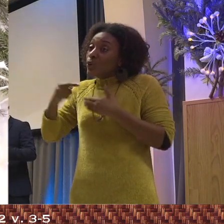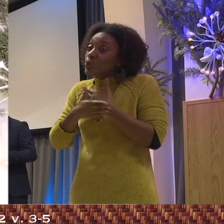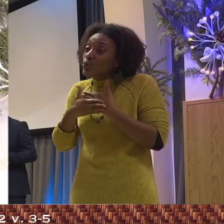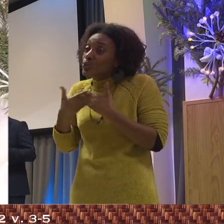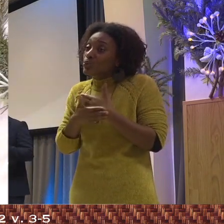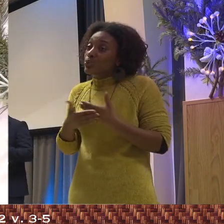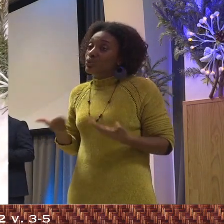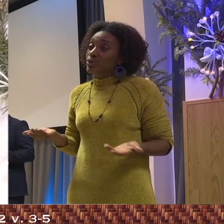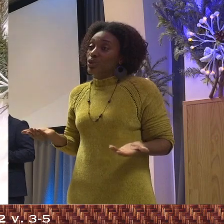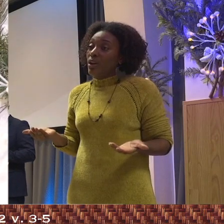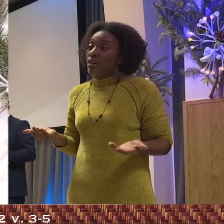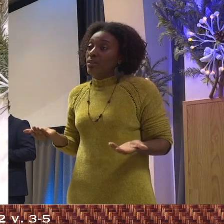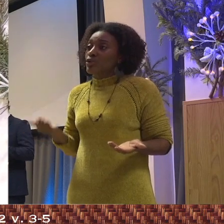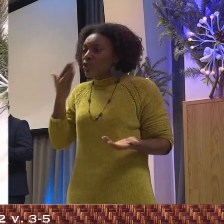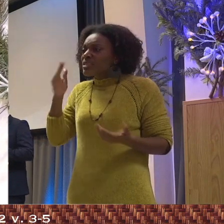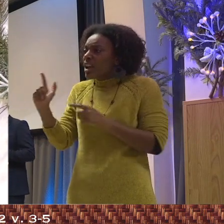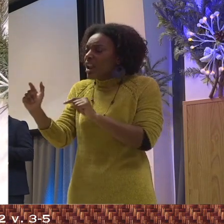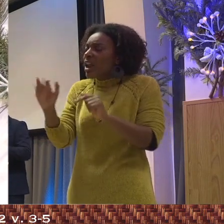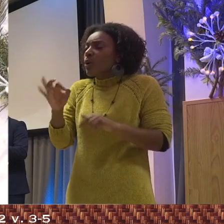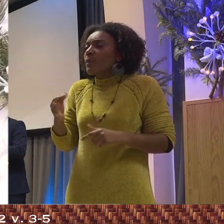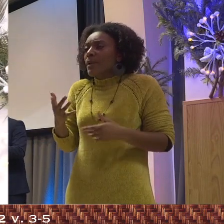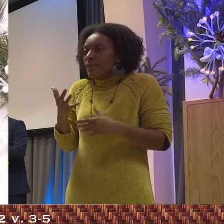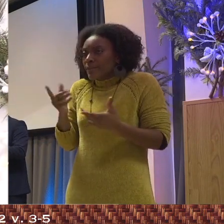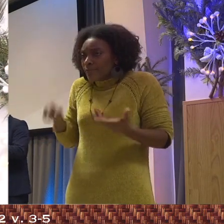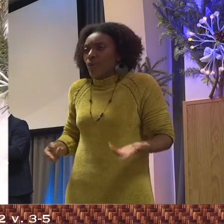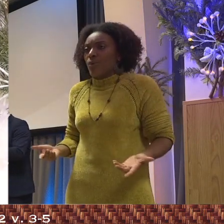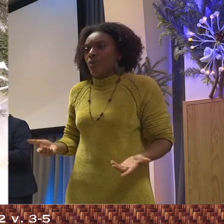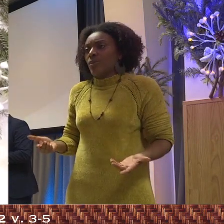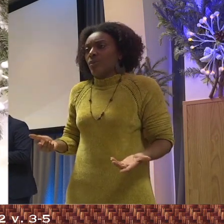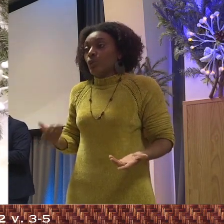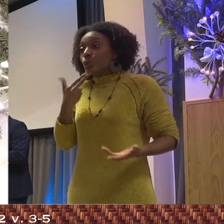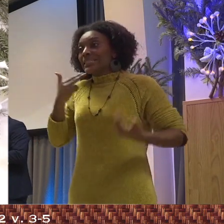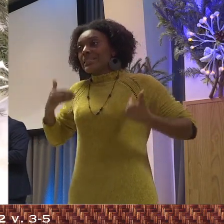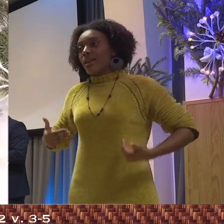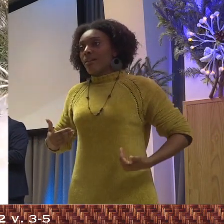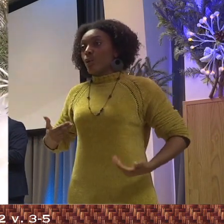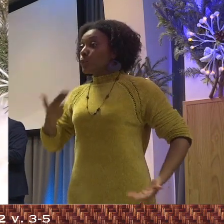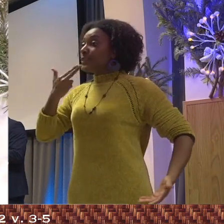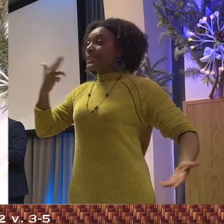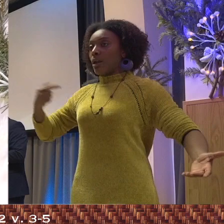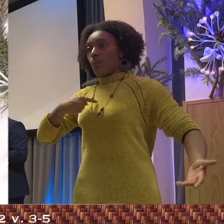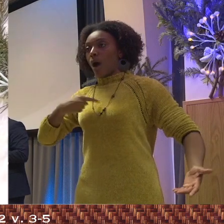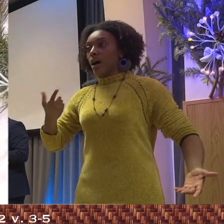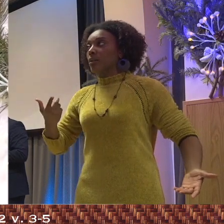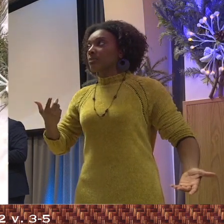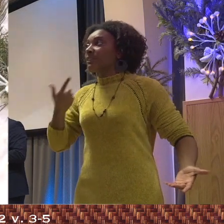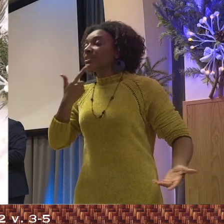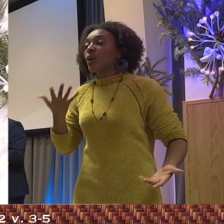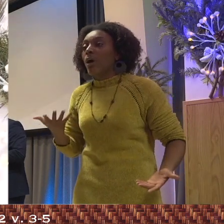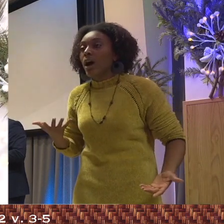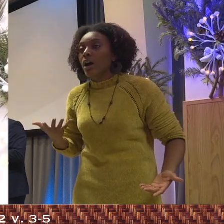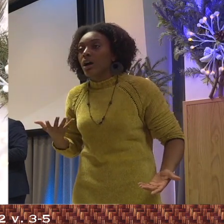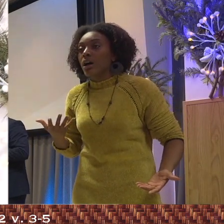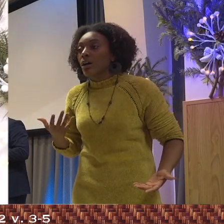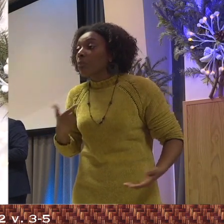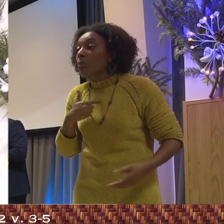sais que vous en avez, gloire à Dieu. Vous devez être utile. Ça veut dire, d'après le proverbe que nous avons lu tout à l'heure, de Proverbe 31, 27, que vous ne devez pas manger